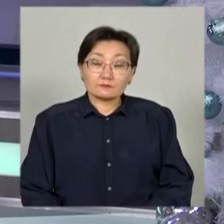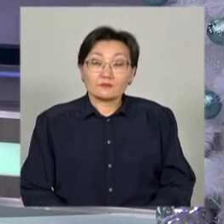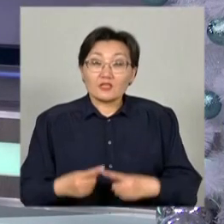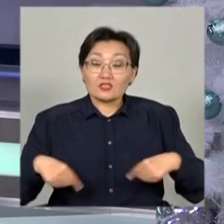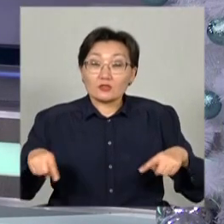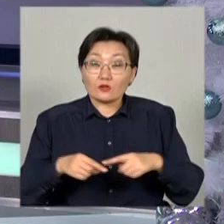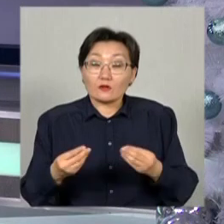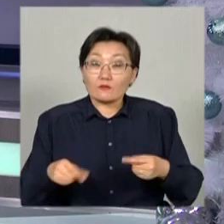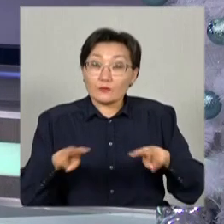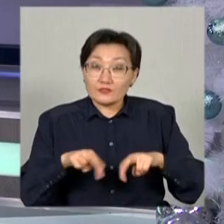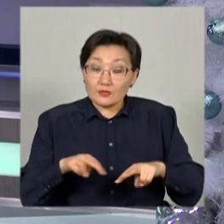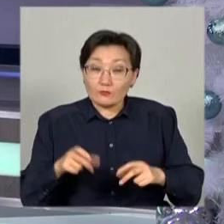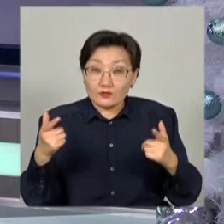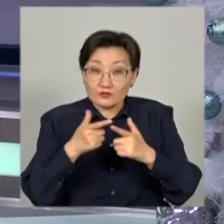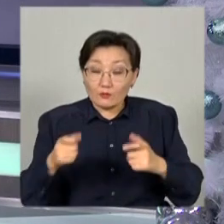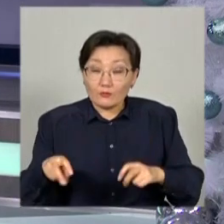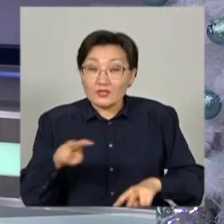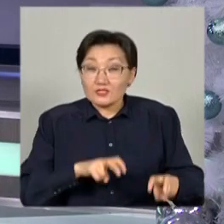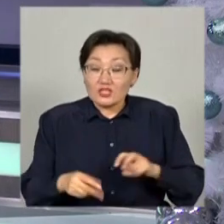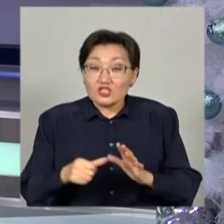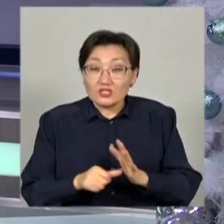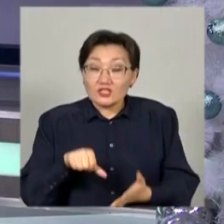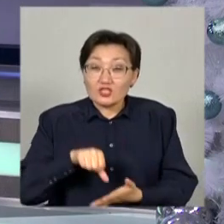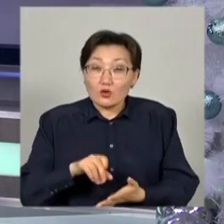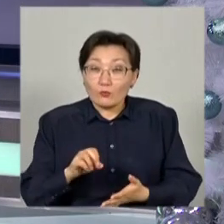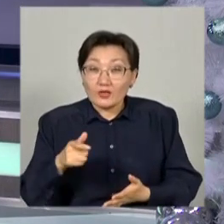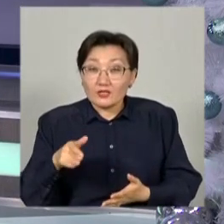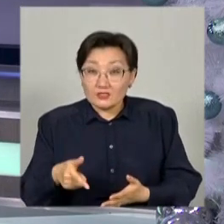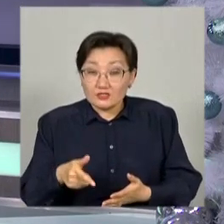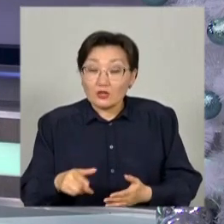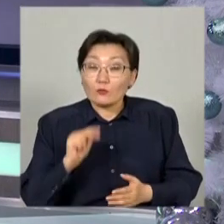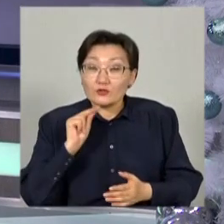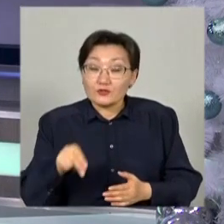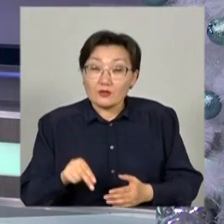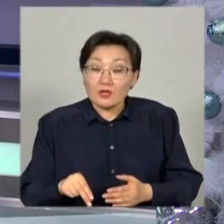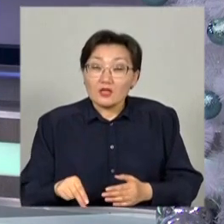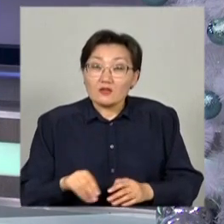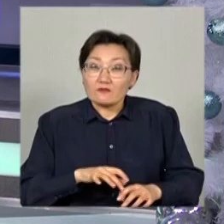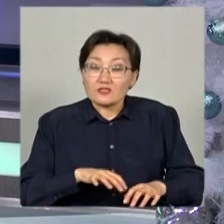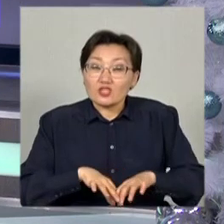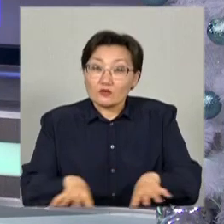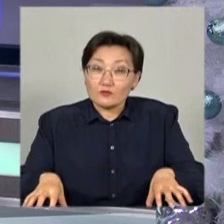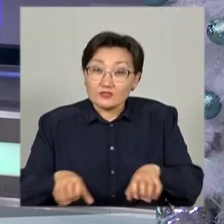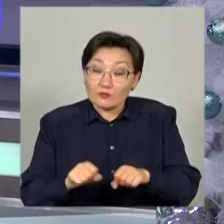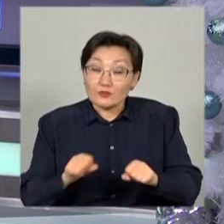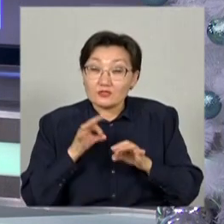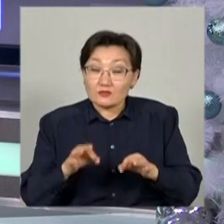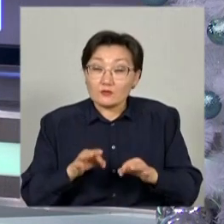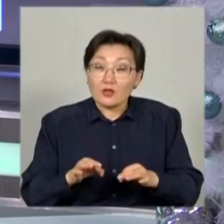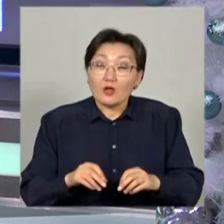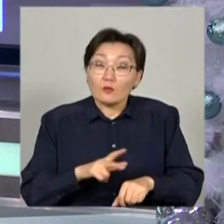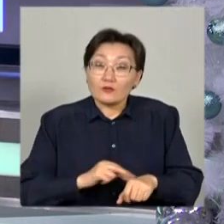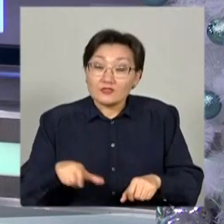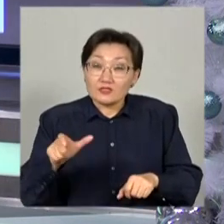Агентство по финмониторингу объявило в розыск 6 членов ОПГ. Они подозреваются в рейдерстве. Как сообщили в ведомстве, от